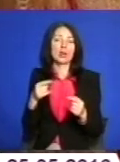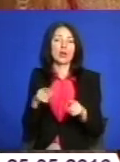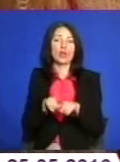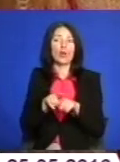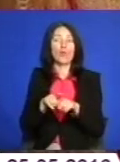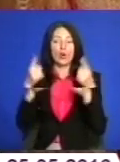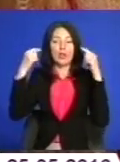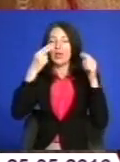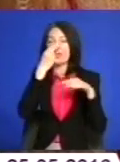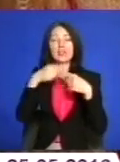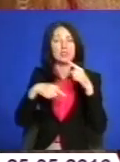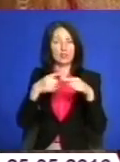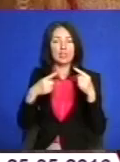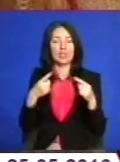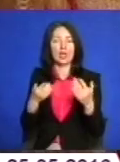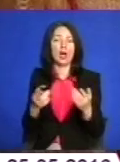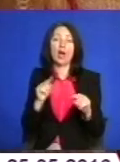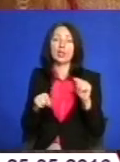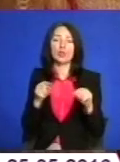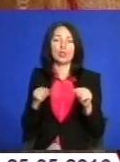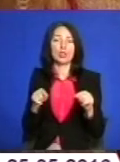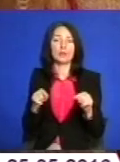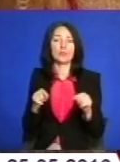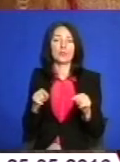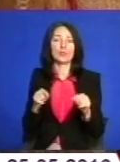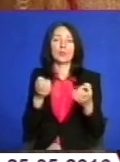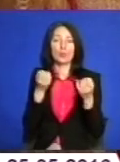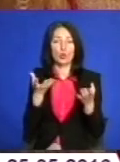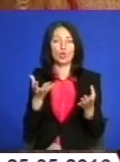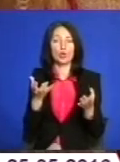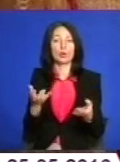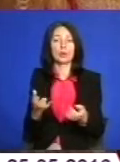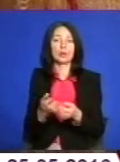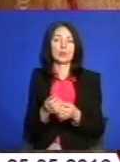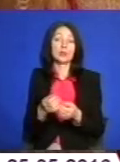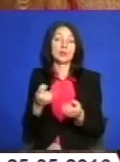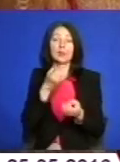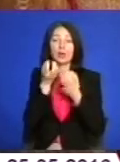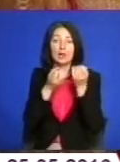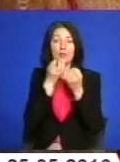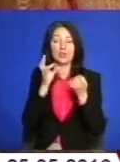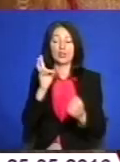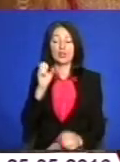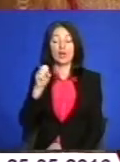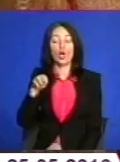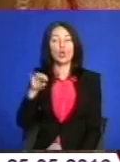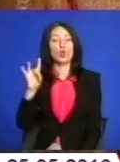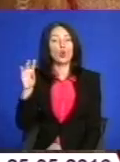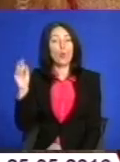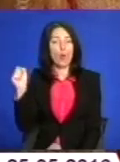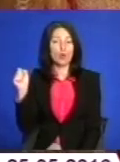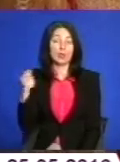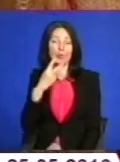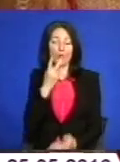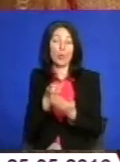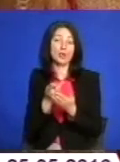за звичаєм якимось. А іноді просто якийсь звичайний натюрморт. Я побачила, десь